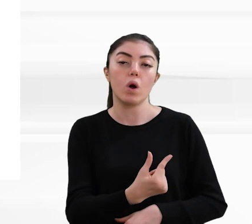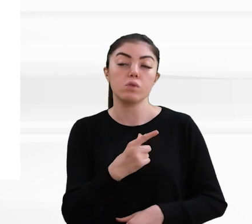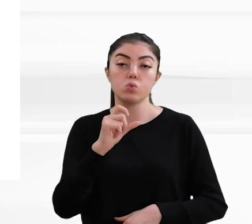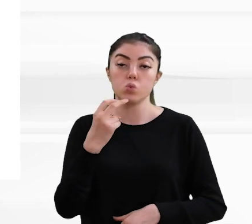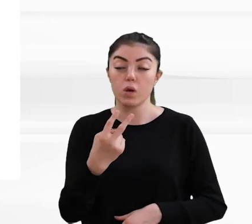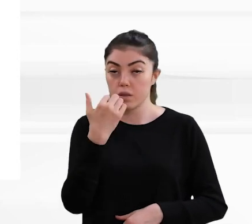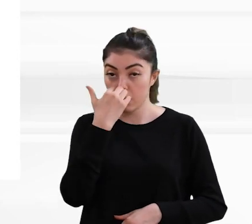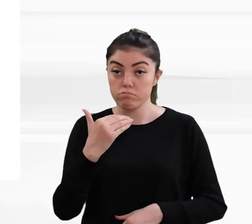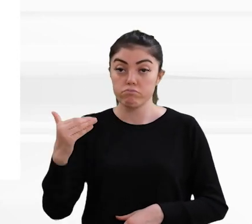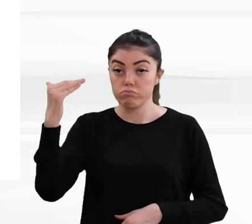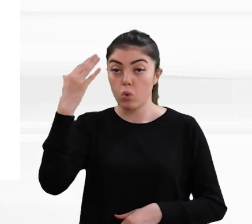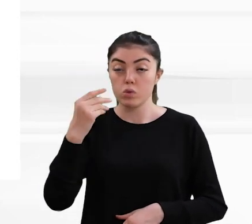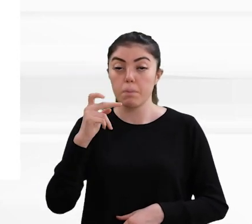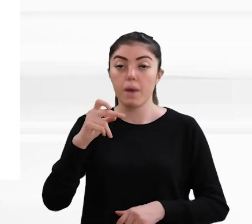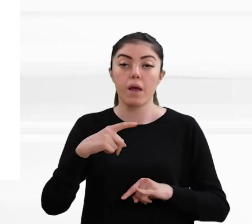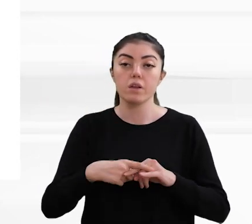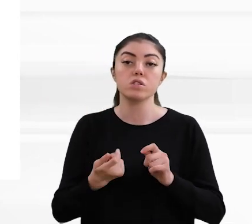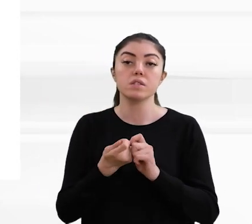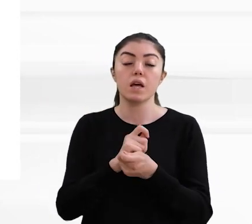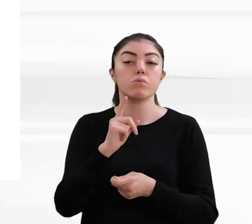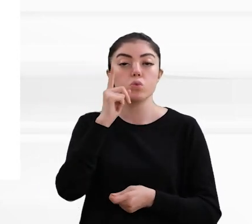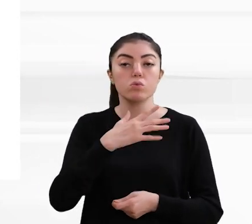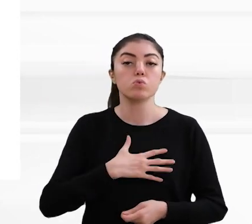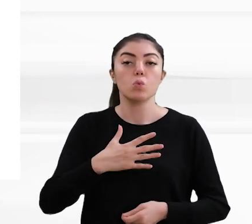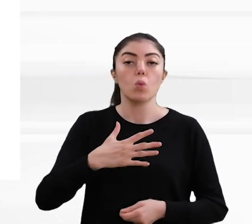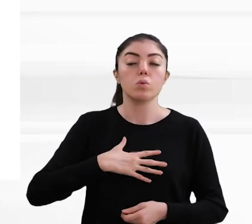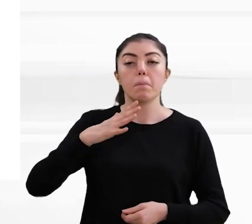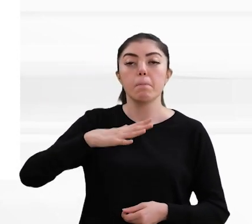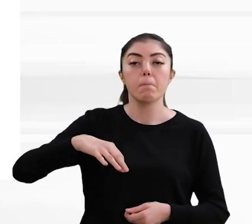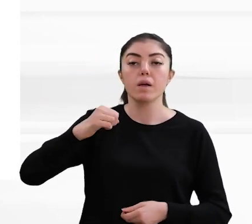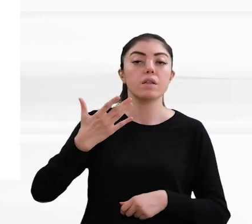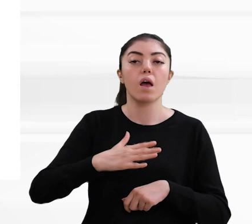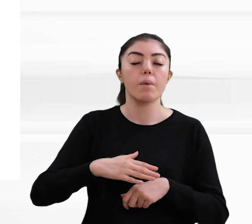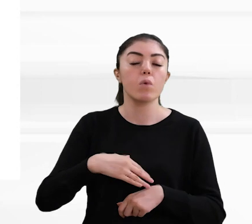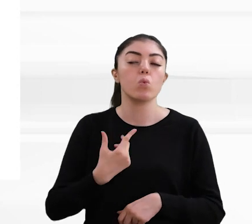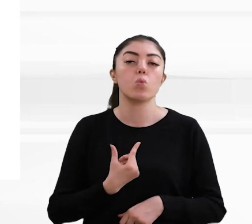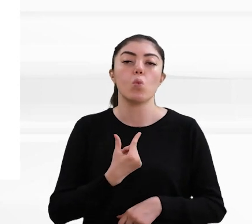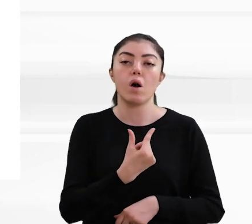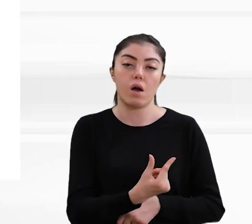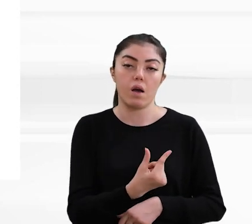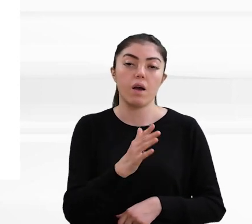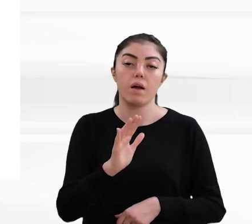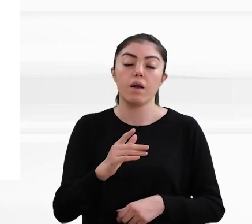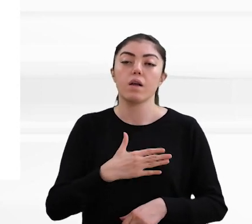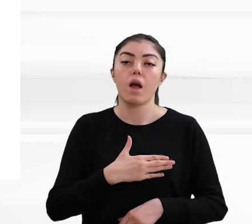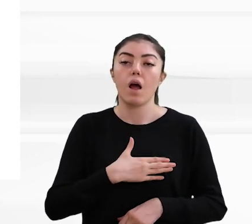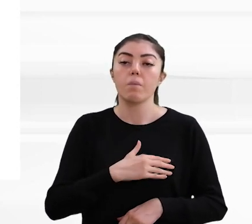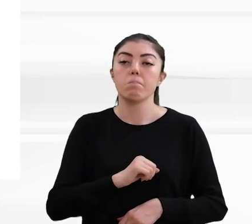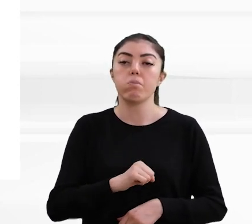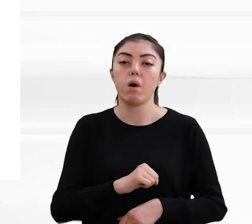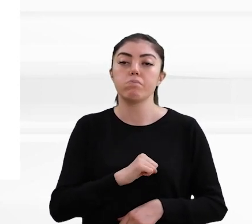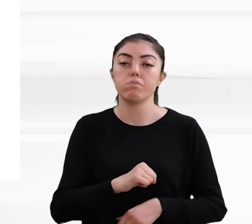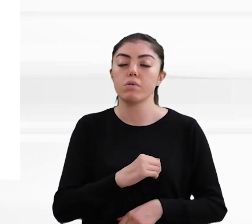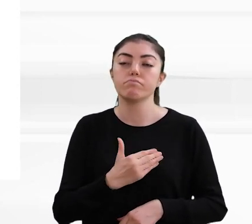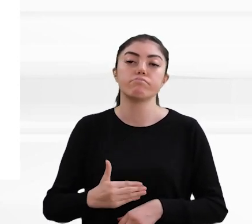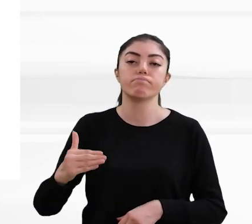karbondioksit miktarı kanda artarsa pH değişiminden dolayı solunum merkezimiz ne yapacaktır Uyar olacaktır Ve kalp atış